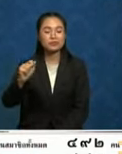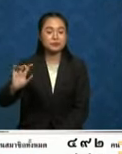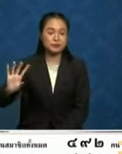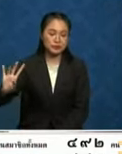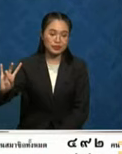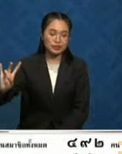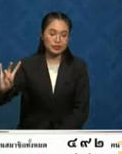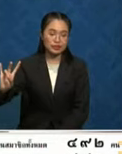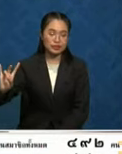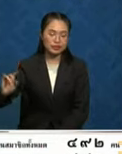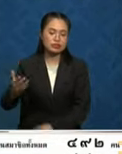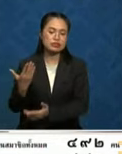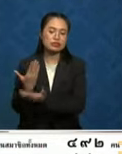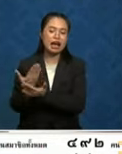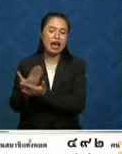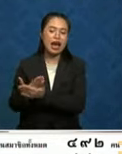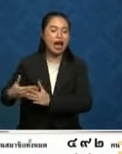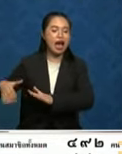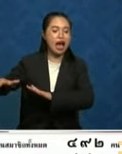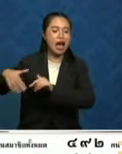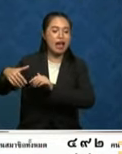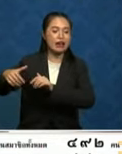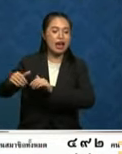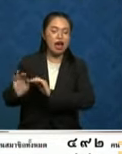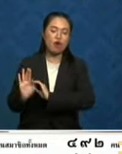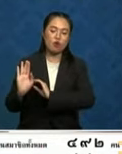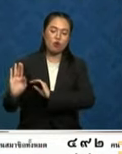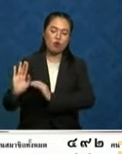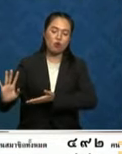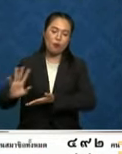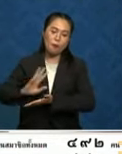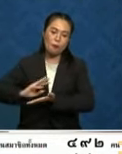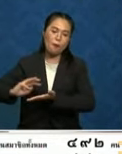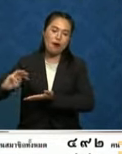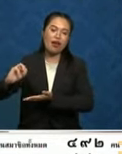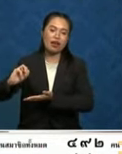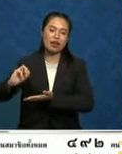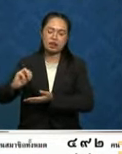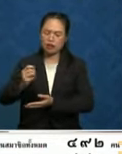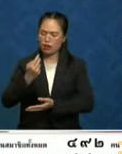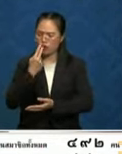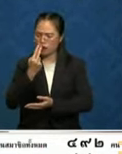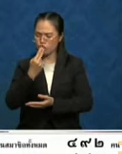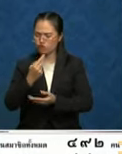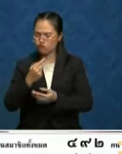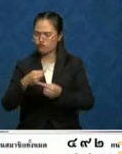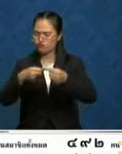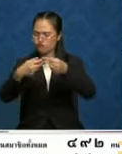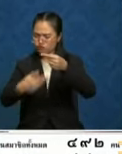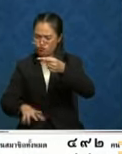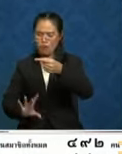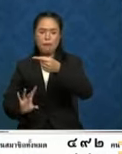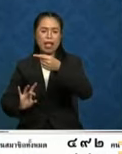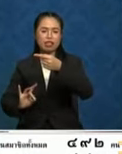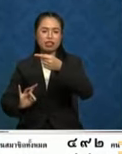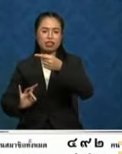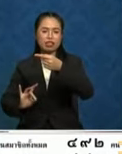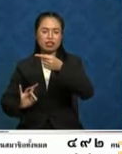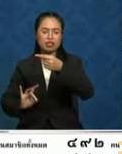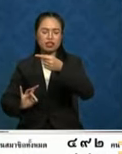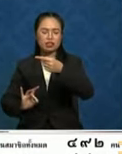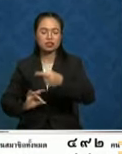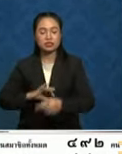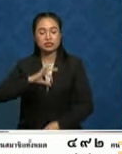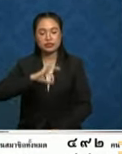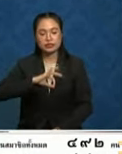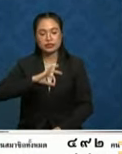ของรายได้ของมหาวิทยาลัยผมเห็นมีรายได้ของมหาวิทยาลัยถึง 8ประการนะครับทำให้เกิดความกังวลครับ